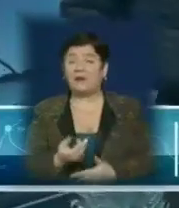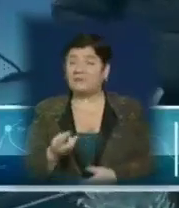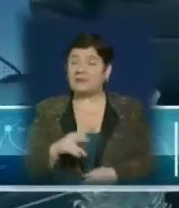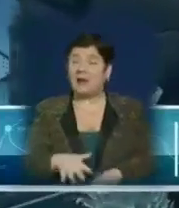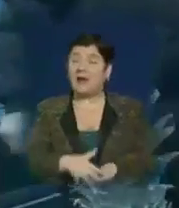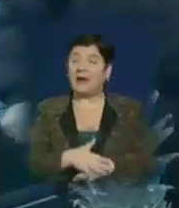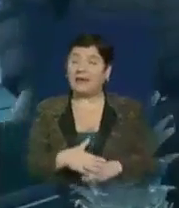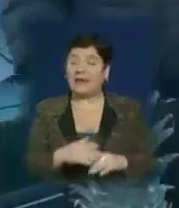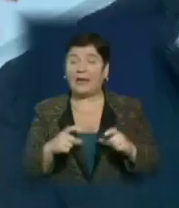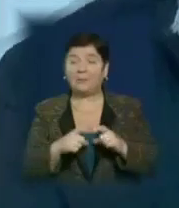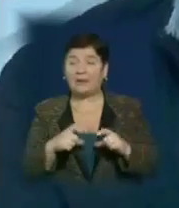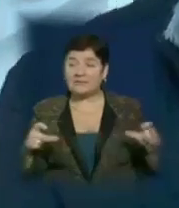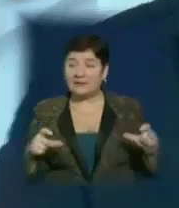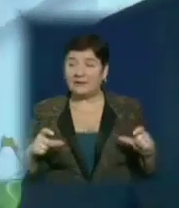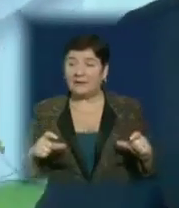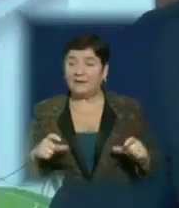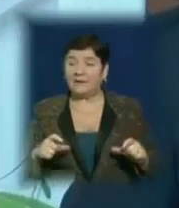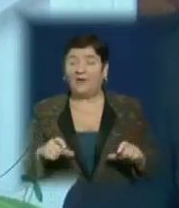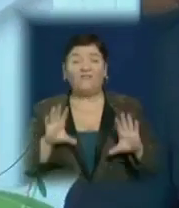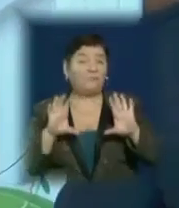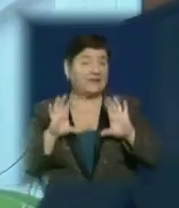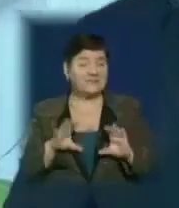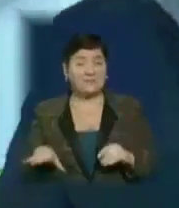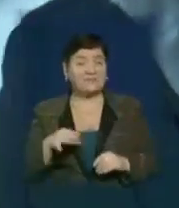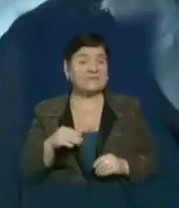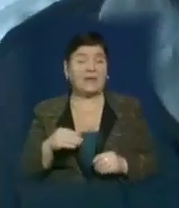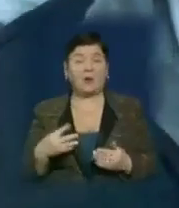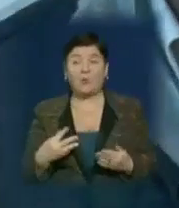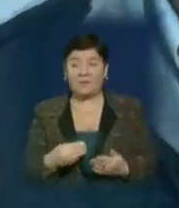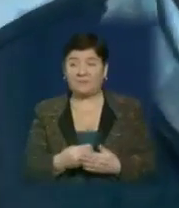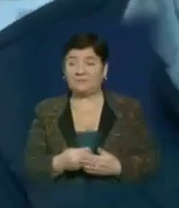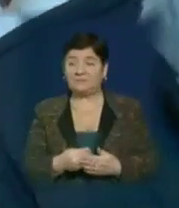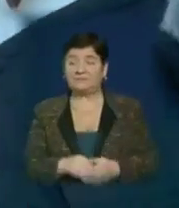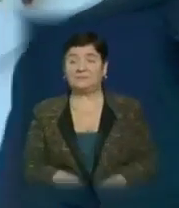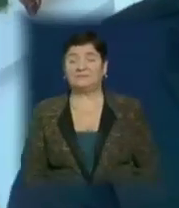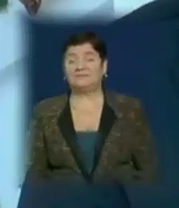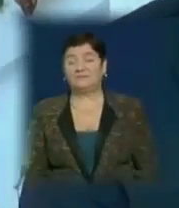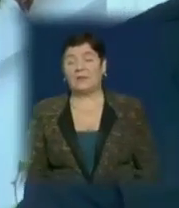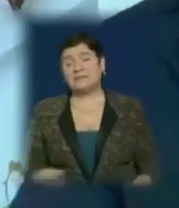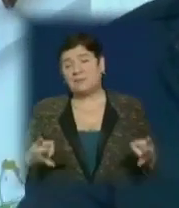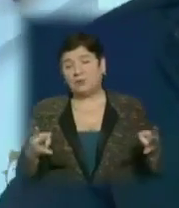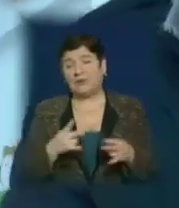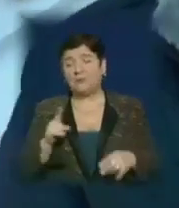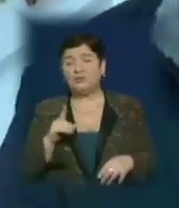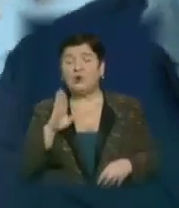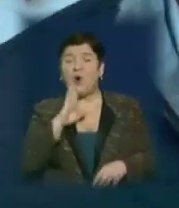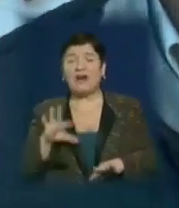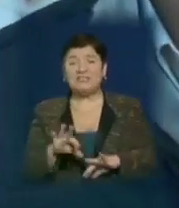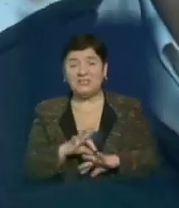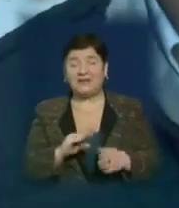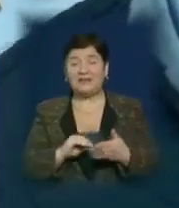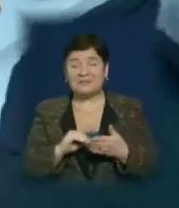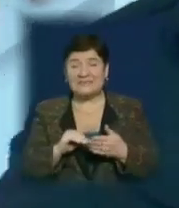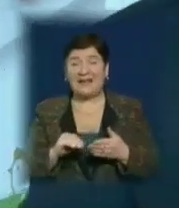ринки і супермаркети. В принципі, все вже купив, а витратити та за потребою, що жінка написала список, треба